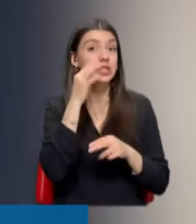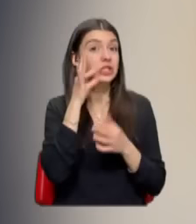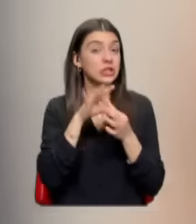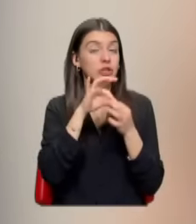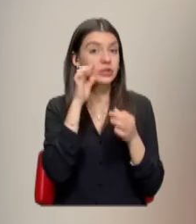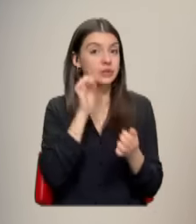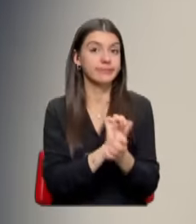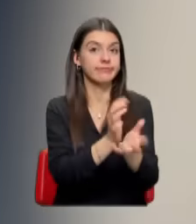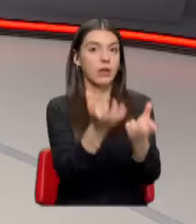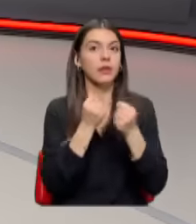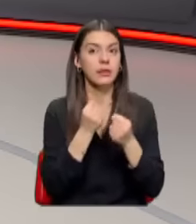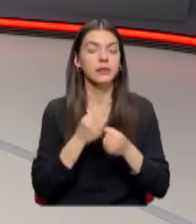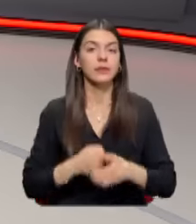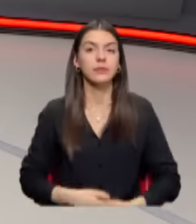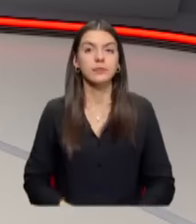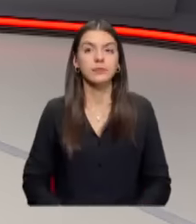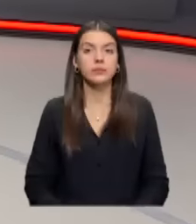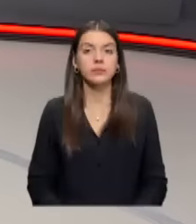alındı.